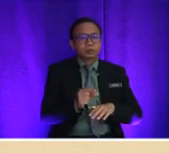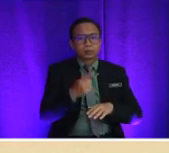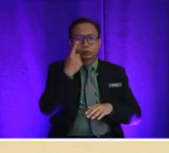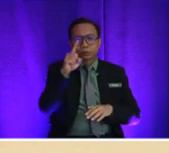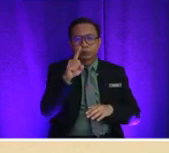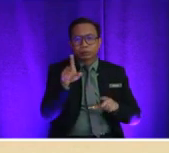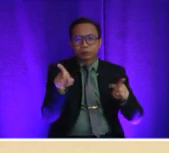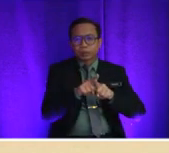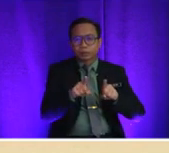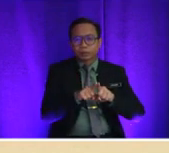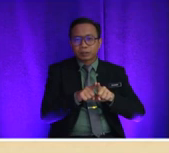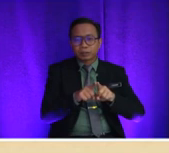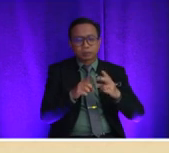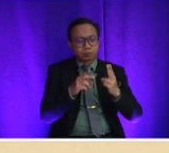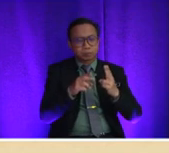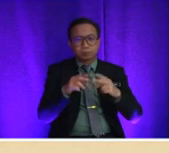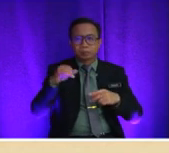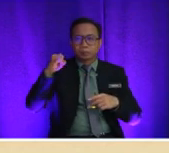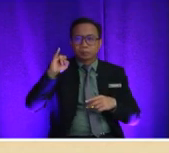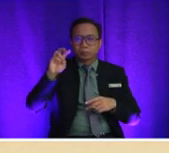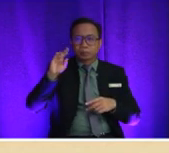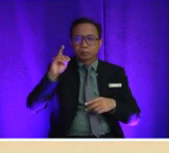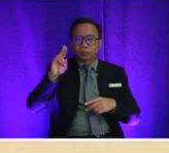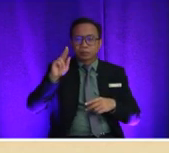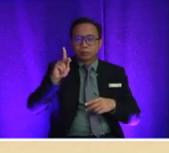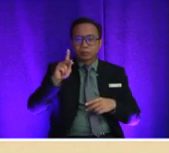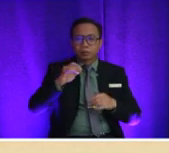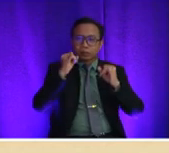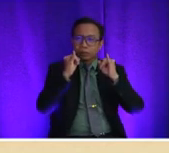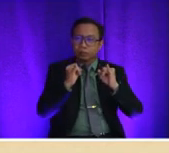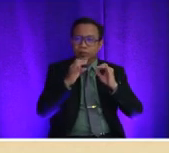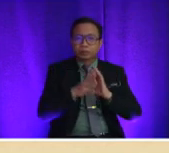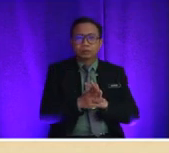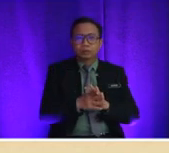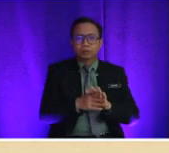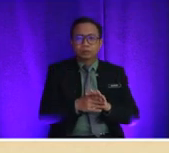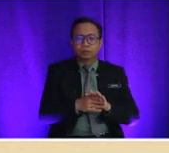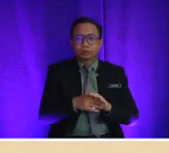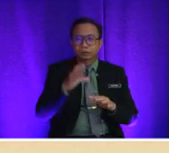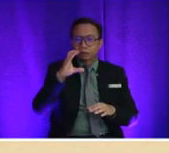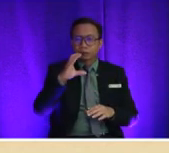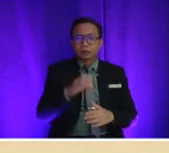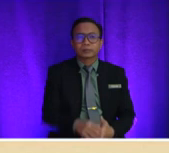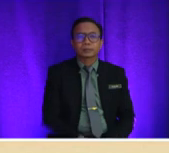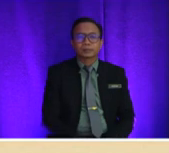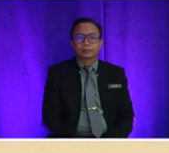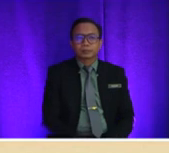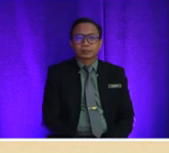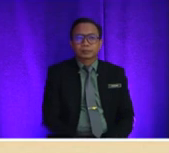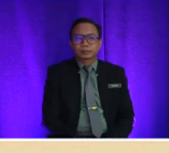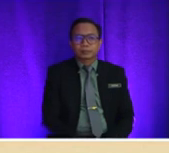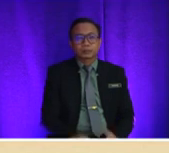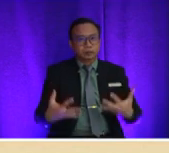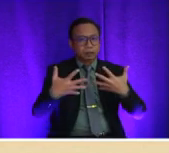saksikan induk make jawabannya adalah ah jawabannya ya elah si si ya betul jaring